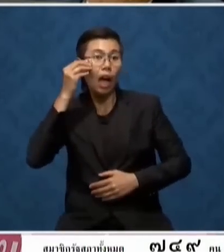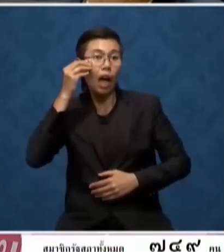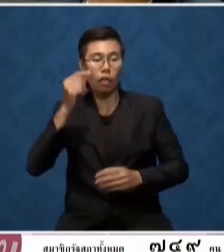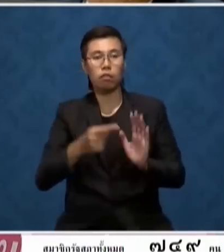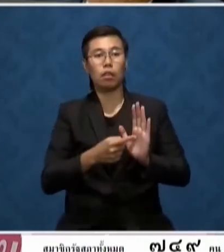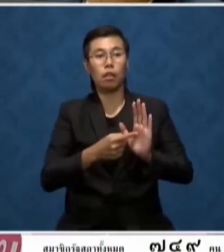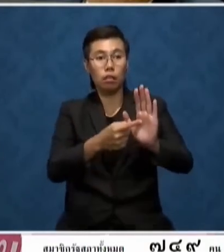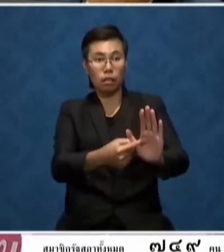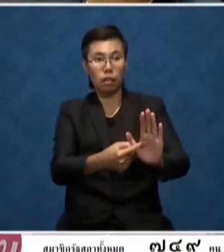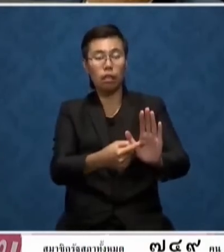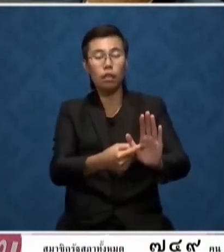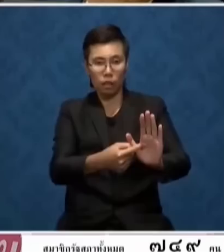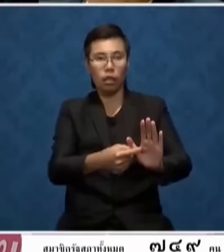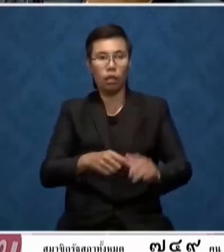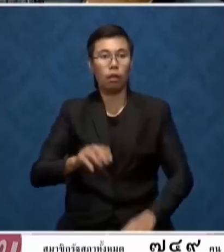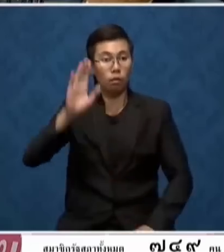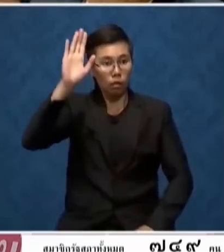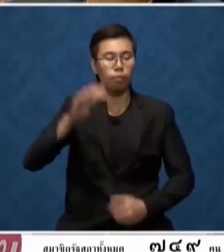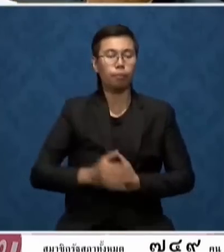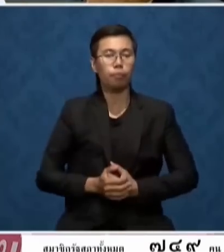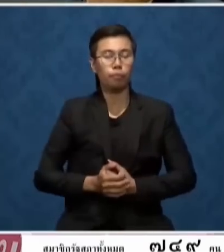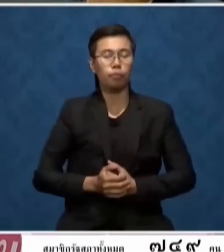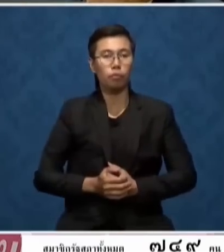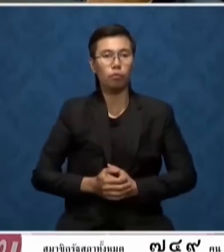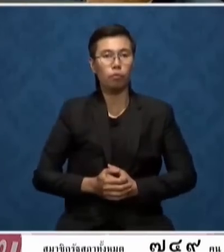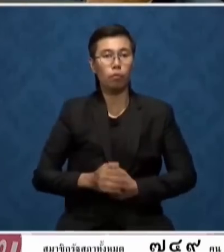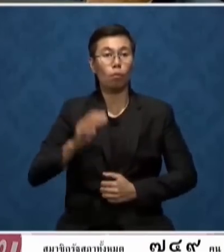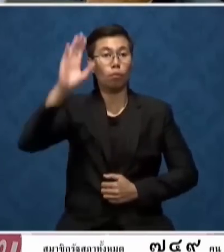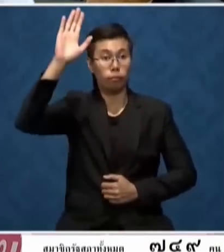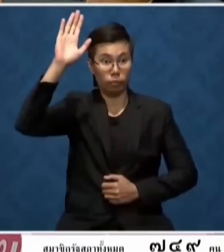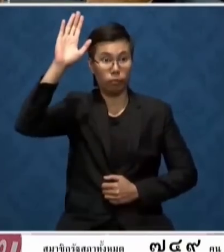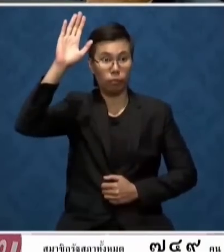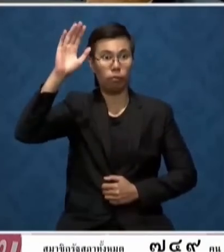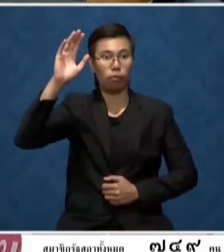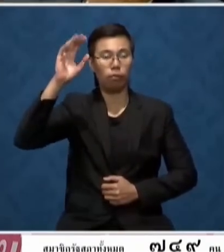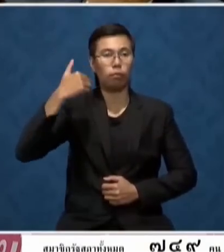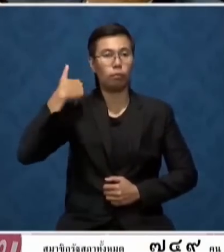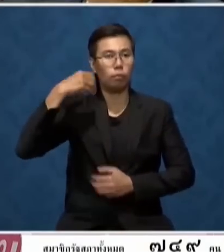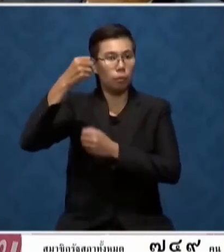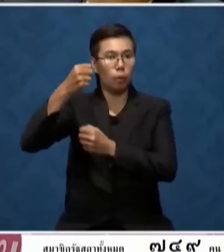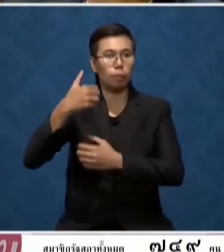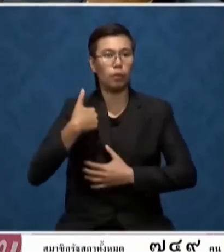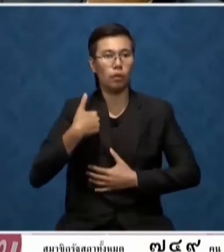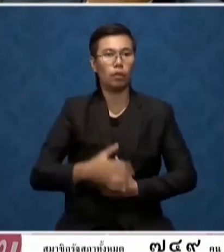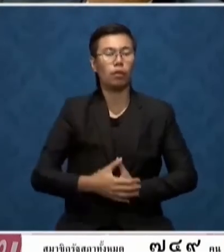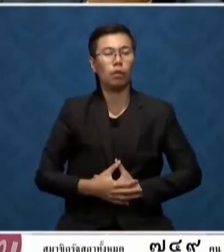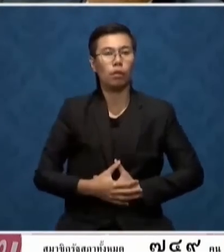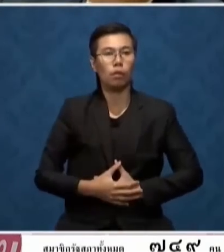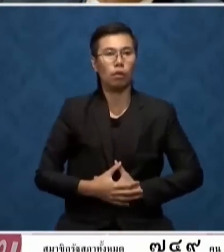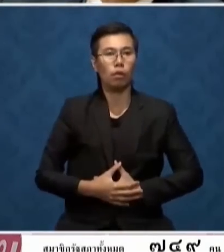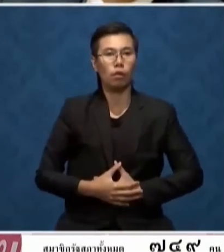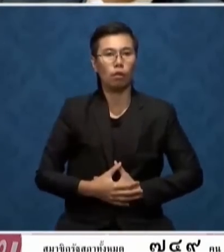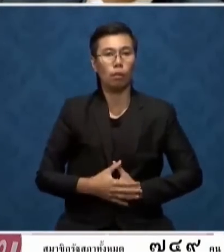ที่ตกไปแล้วครับขอบคุณท่านประธานครับใช้สิทธิ์พาดพิงครับเชิญคุณโจรพันธุ์ท่าน